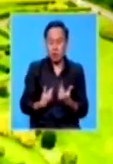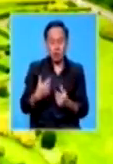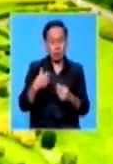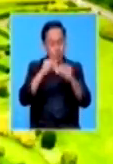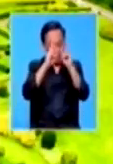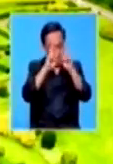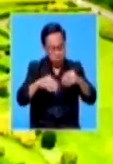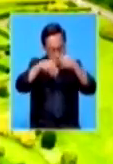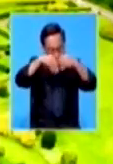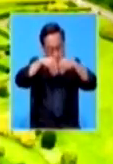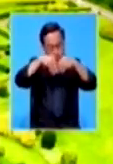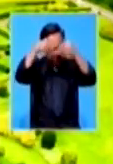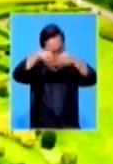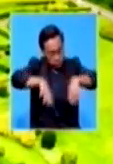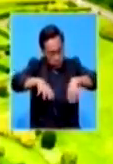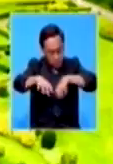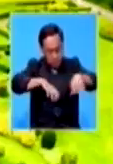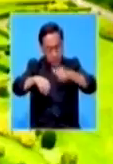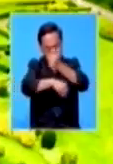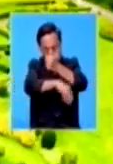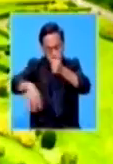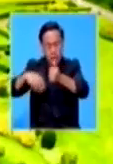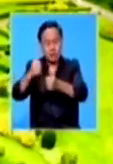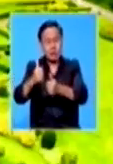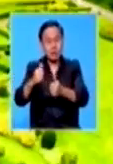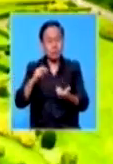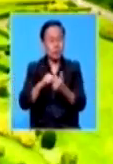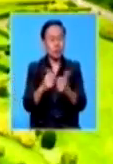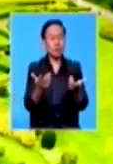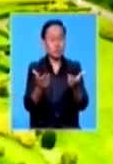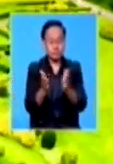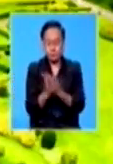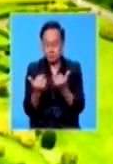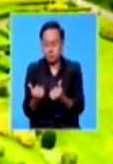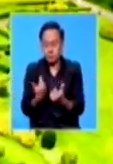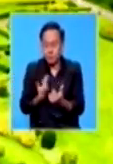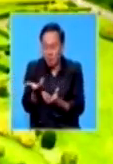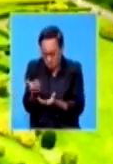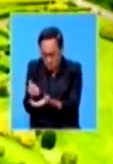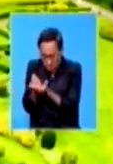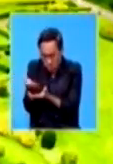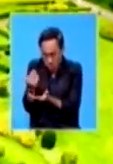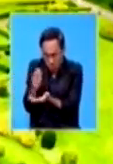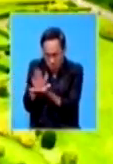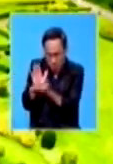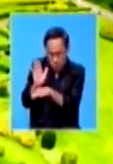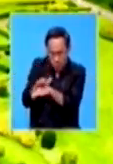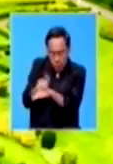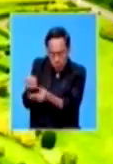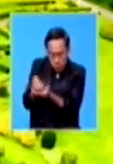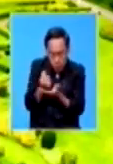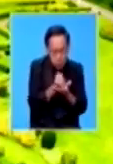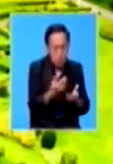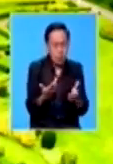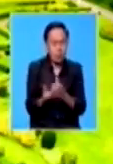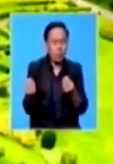วันนี้มันพันกันไปหมดอะนะการแต่งตั้งการให้คนที่ผมชอบทุกอย่างมันกลายเป็นว่าเหมือนการเมืองเข้าไปหมดเลยทุกที่นะ